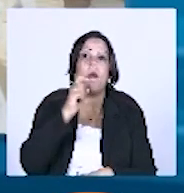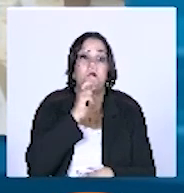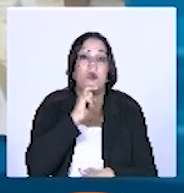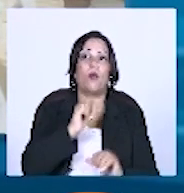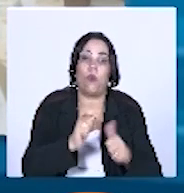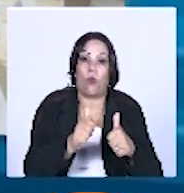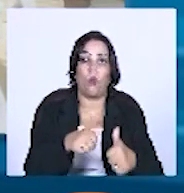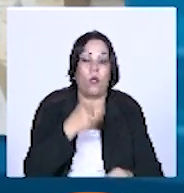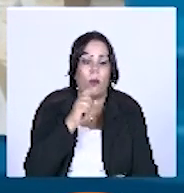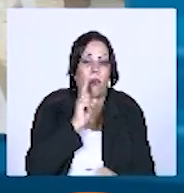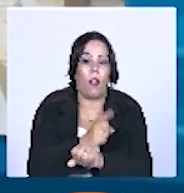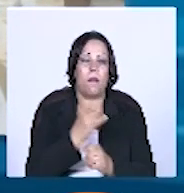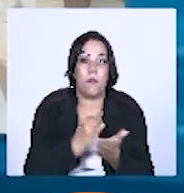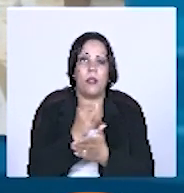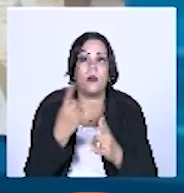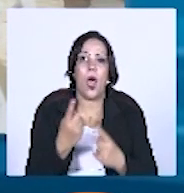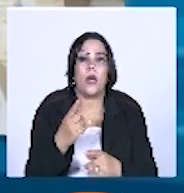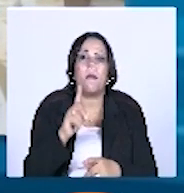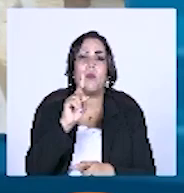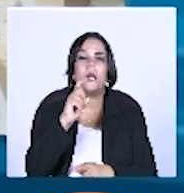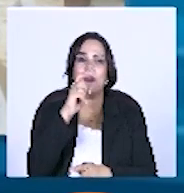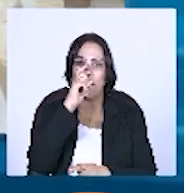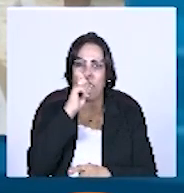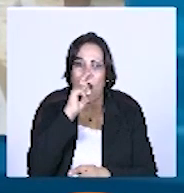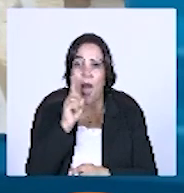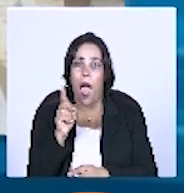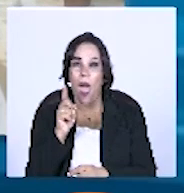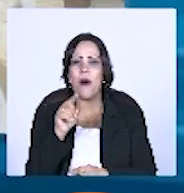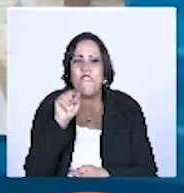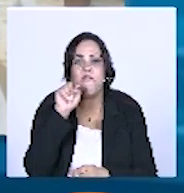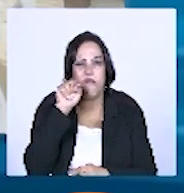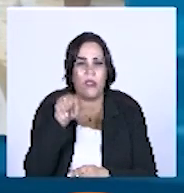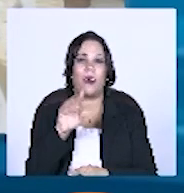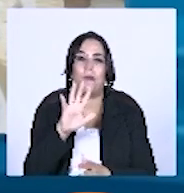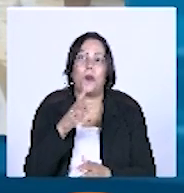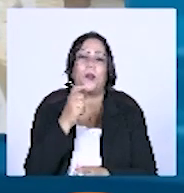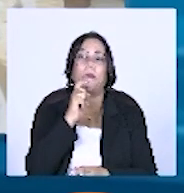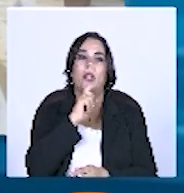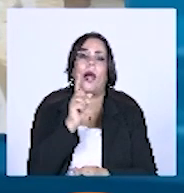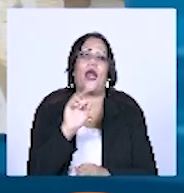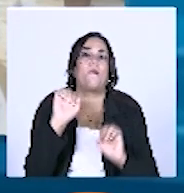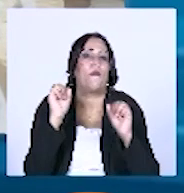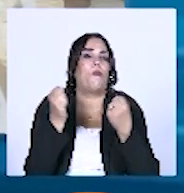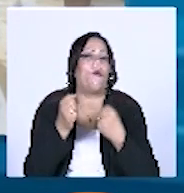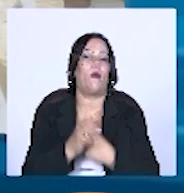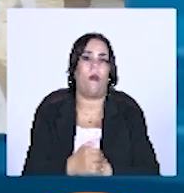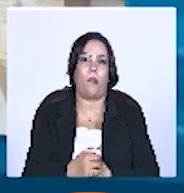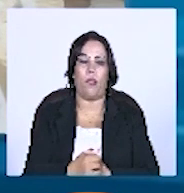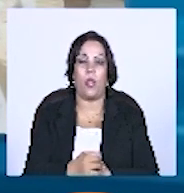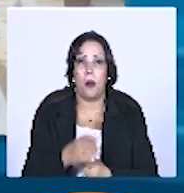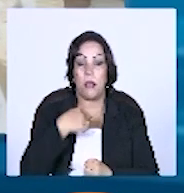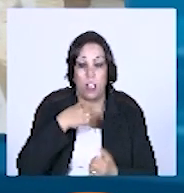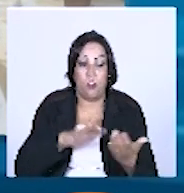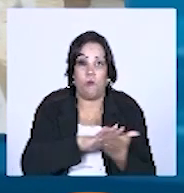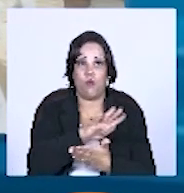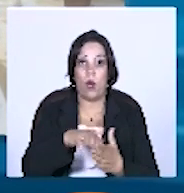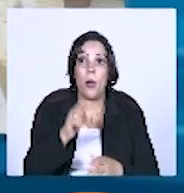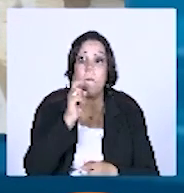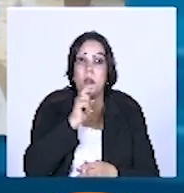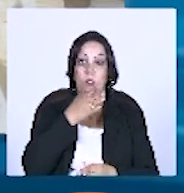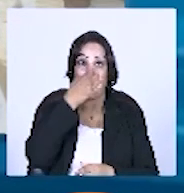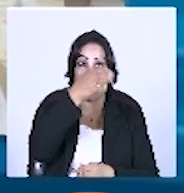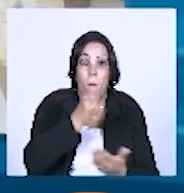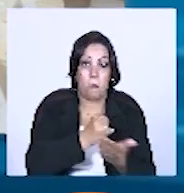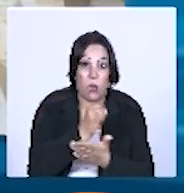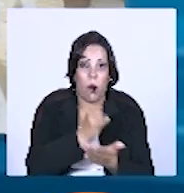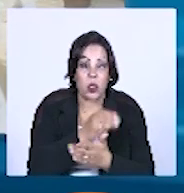بالقرى والنجوع الملتصقه بالقرى فمشكله طبعا معقده يعني احنا ما عندناش مشكله ان فتاه تروح